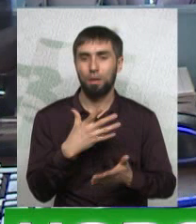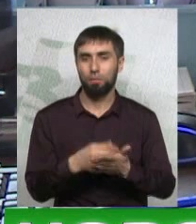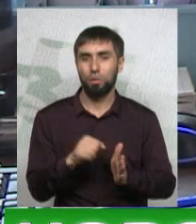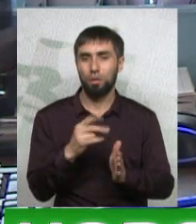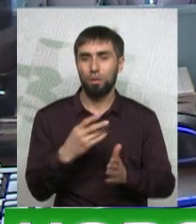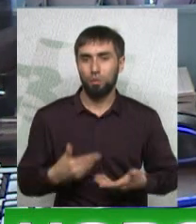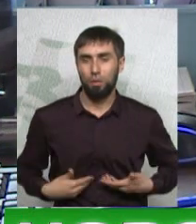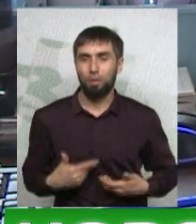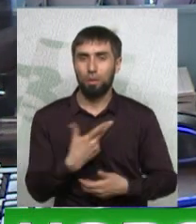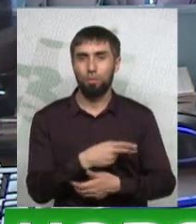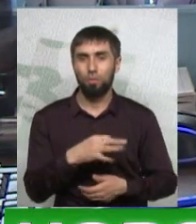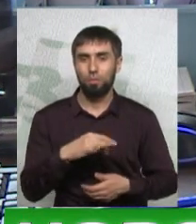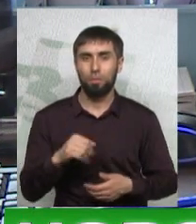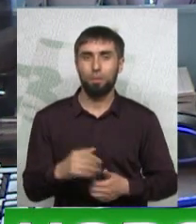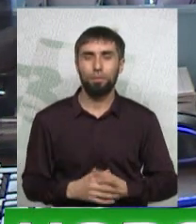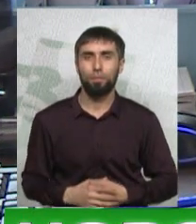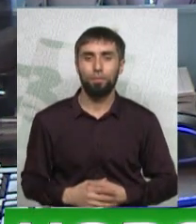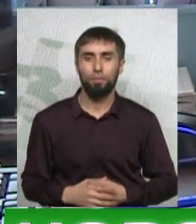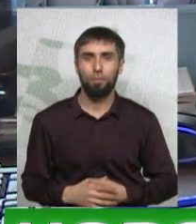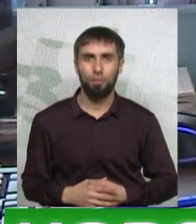где входит полиомиелит имовакс полио.